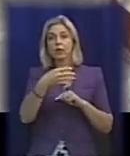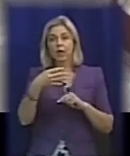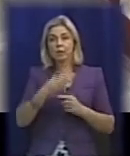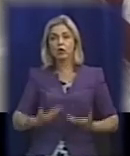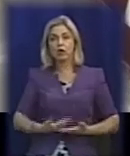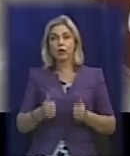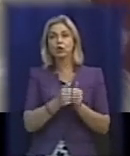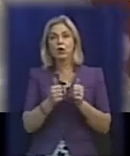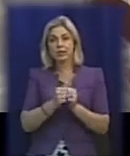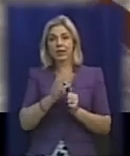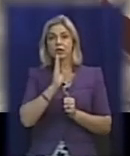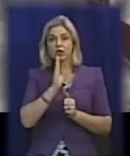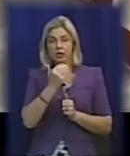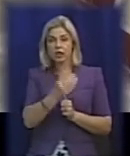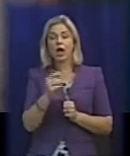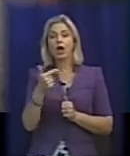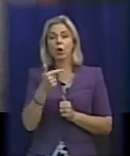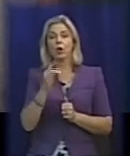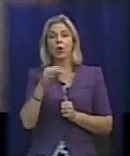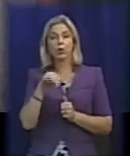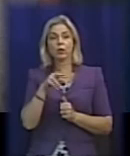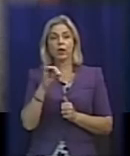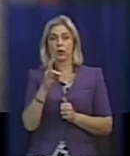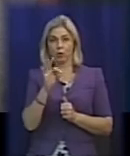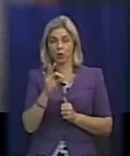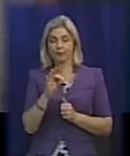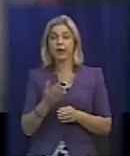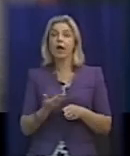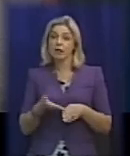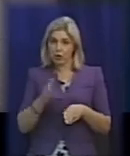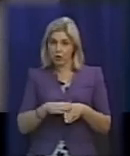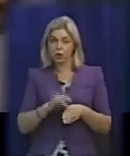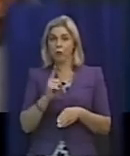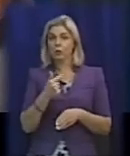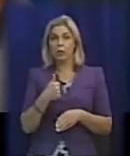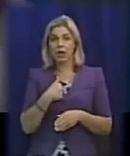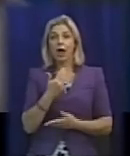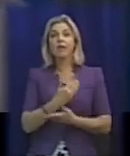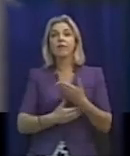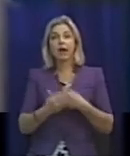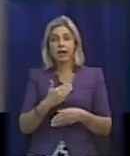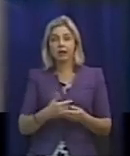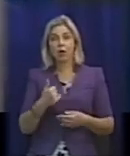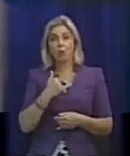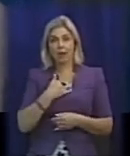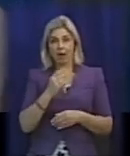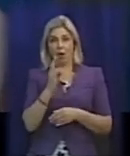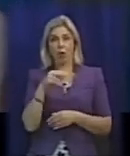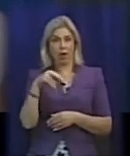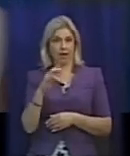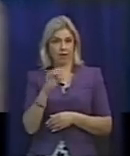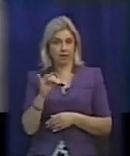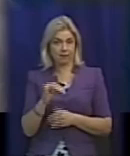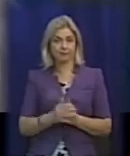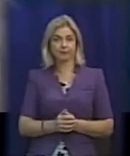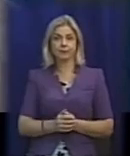сусід Аделіни Бакош Григорій Руденко. Тяжело, тому що я інвалід, от мене коліна.